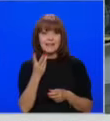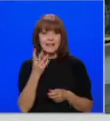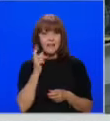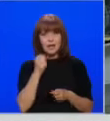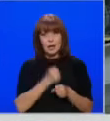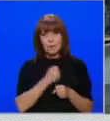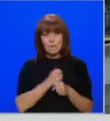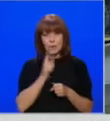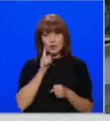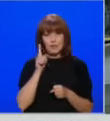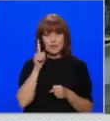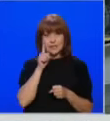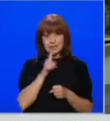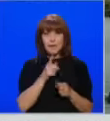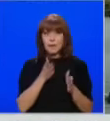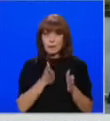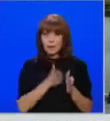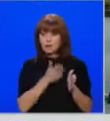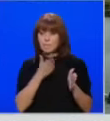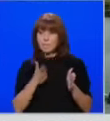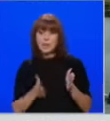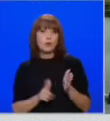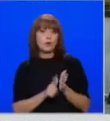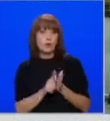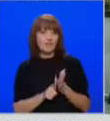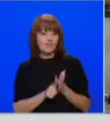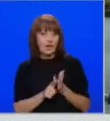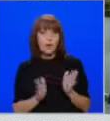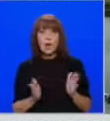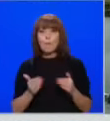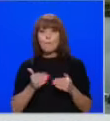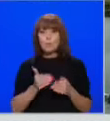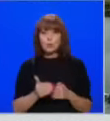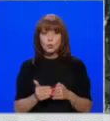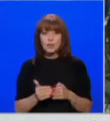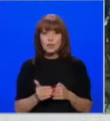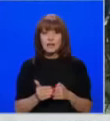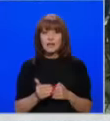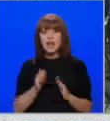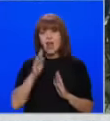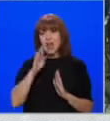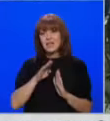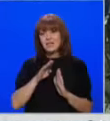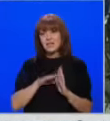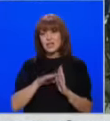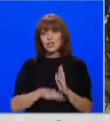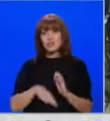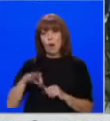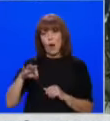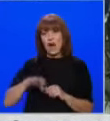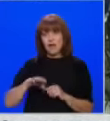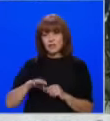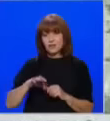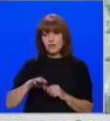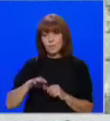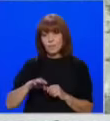дни. Съответно, през този период от време продукцията е с занижено качество. Към